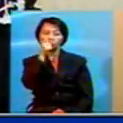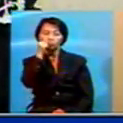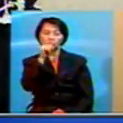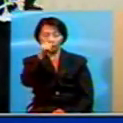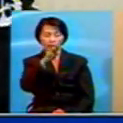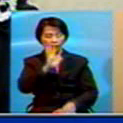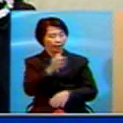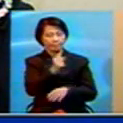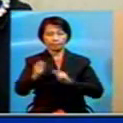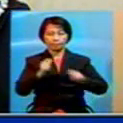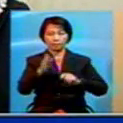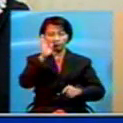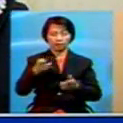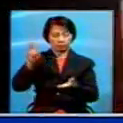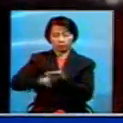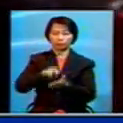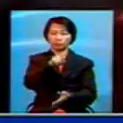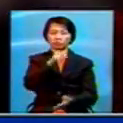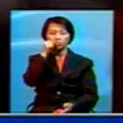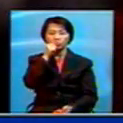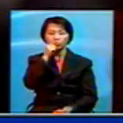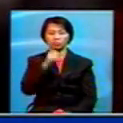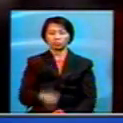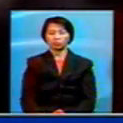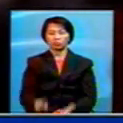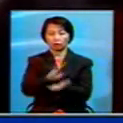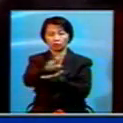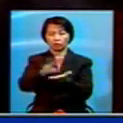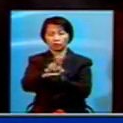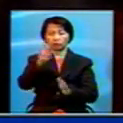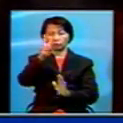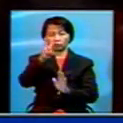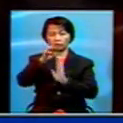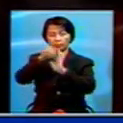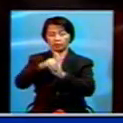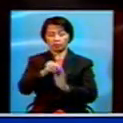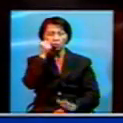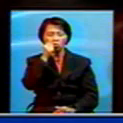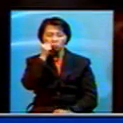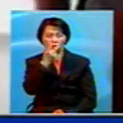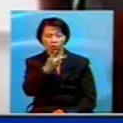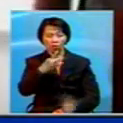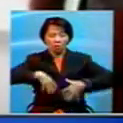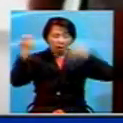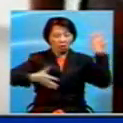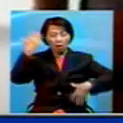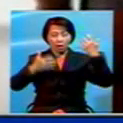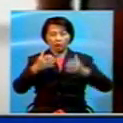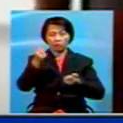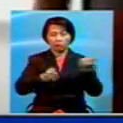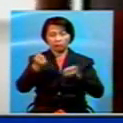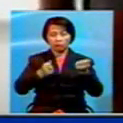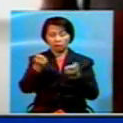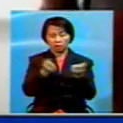akan ambil tindakan kita akan buat repot dalam video berdurasi lebih du minit itu seorang wanita dilihat mengamuk setelah kenderaan